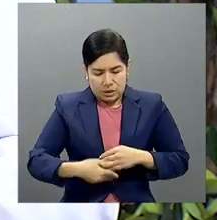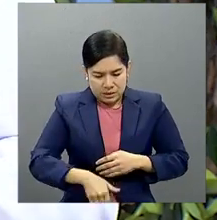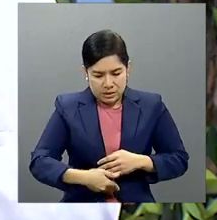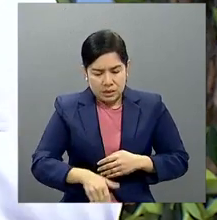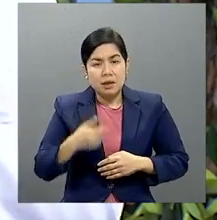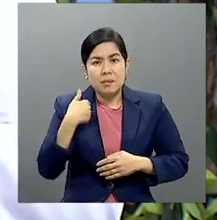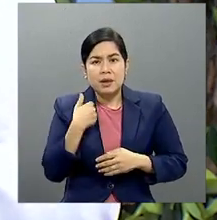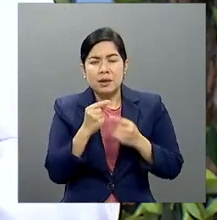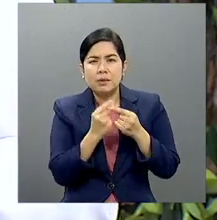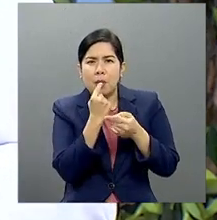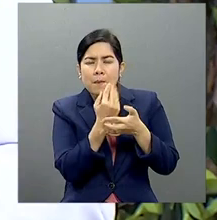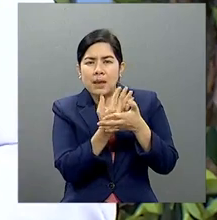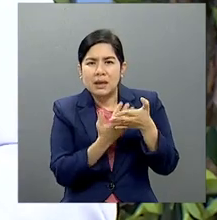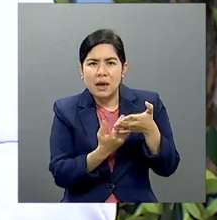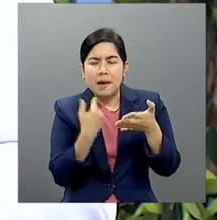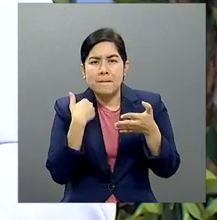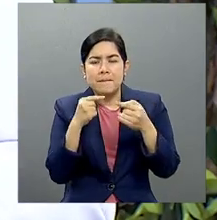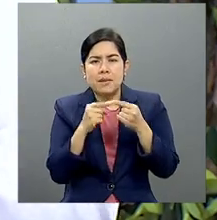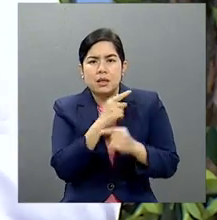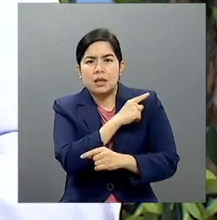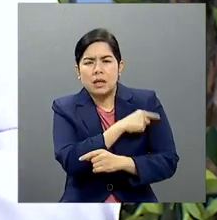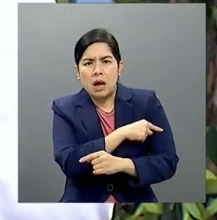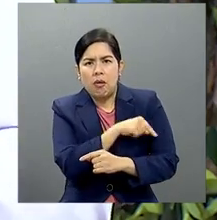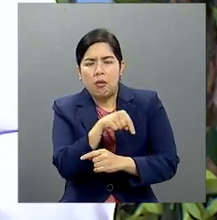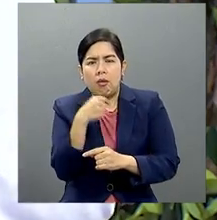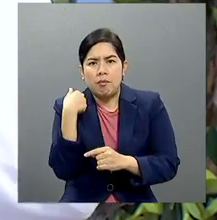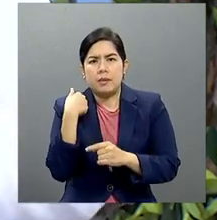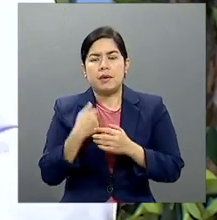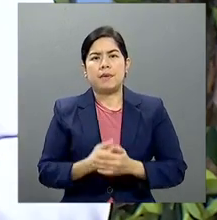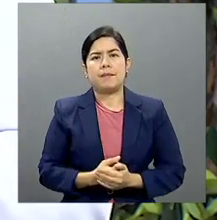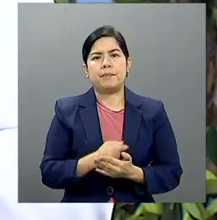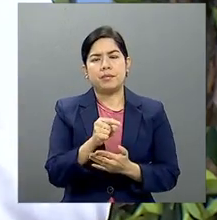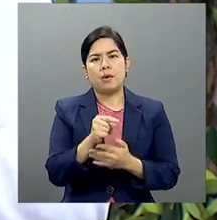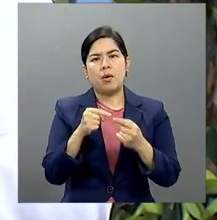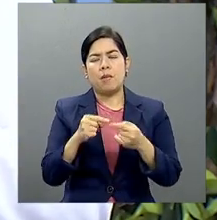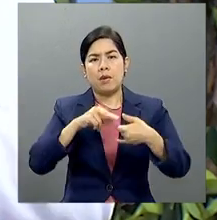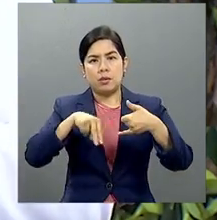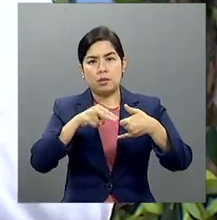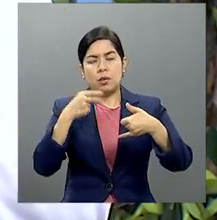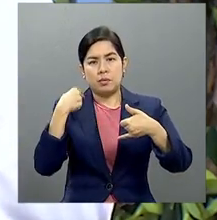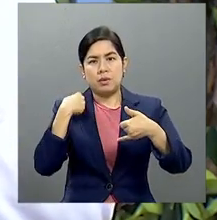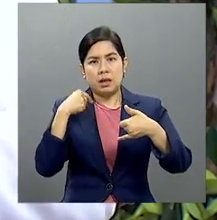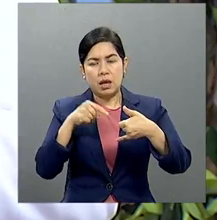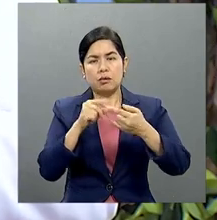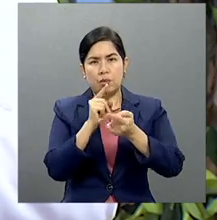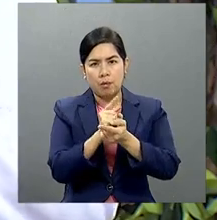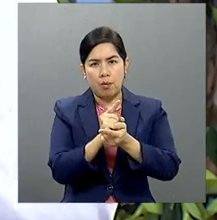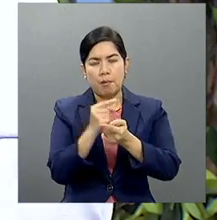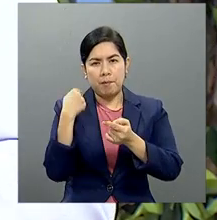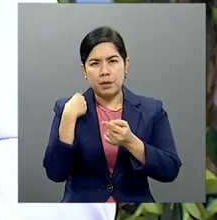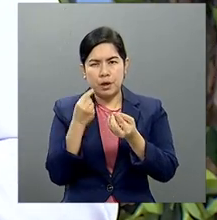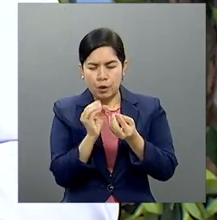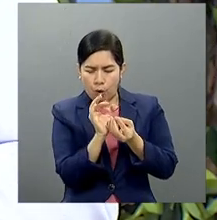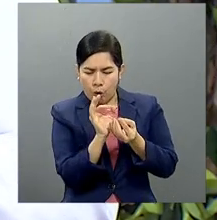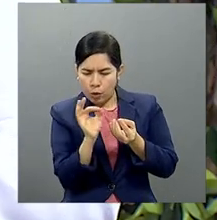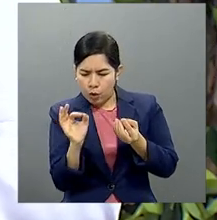เม็ดเลือดขาวหรือว่ามีโปรตีนรั่วออกมานะครับหรือว่าไปตรวจทำอุลตราซาวด์เนี่ยก็เจอว่ามีก้อนหรือว่ามีขนาดที่เ